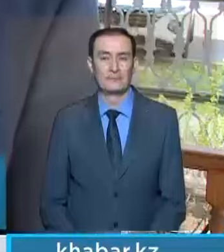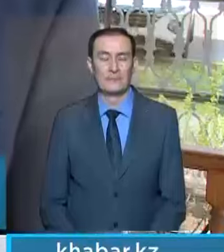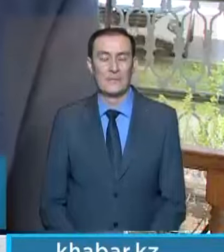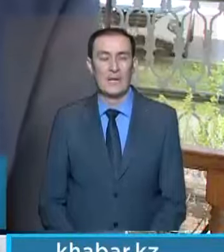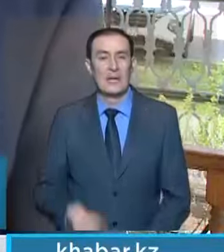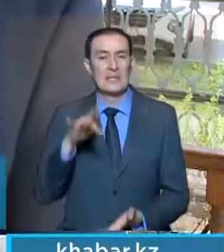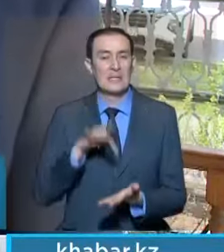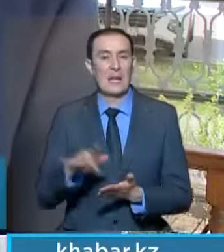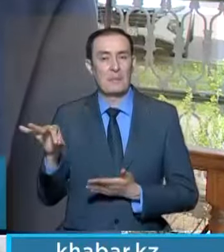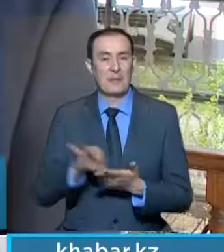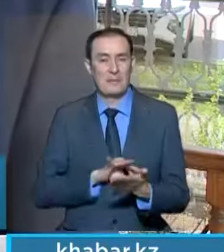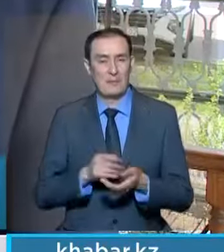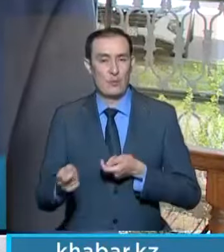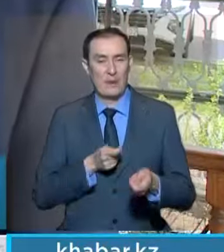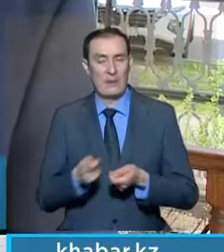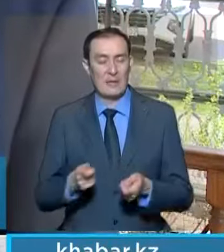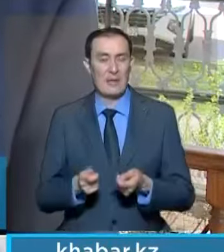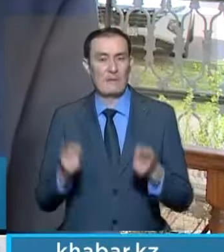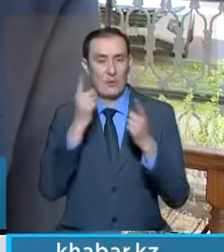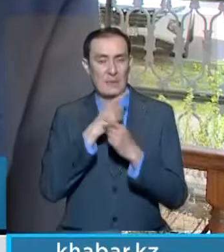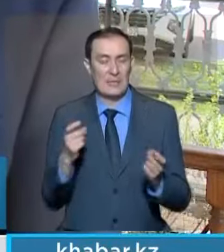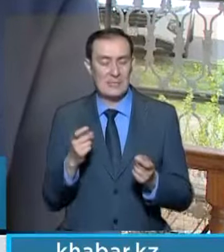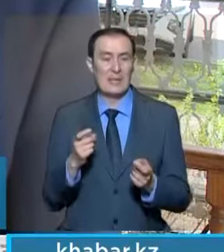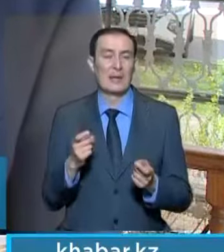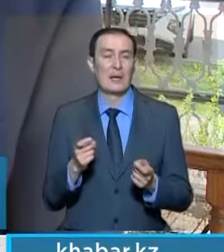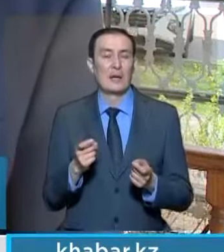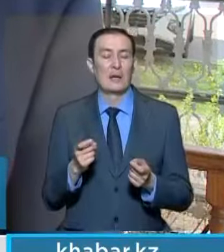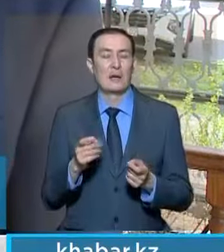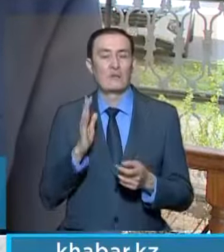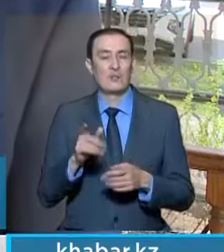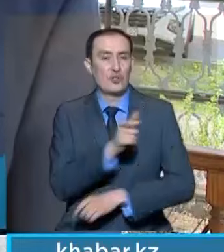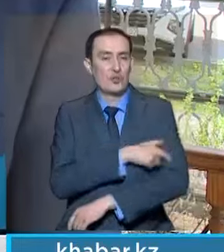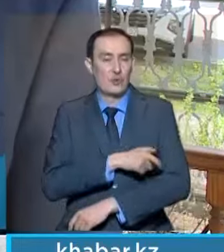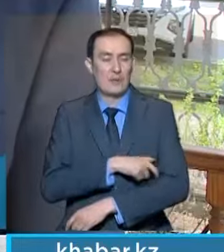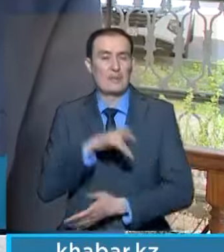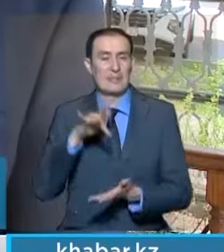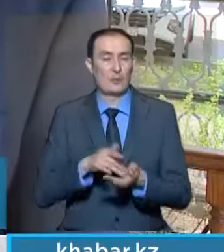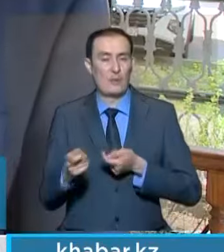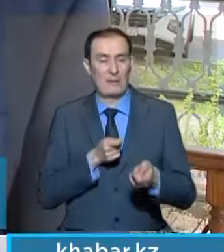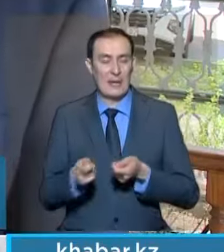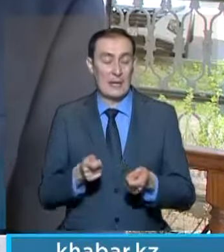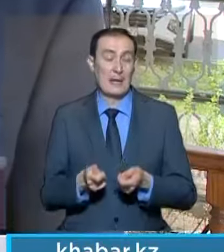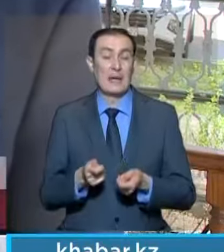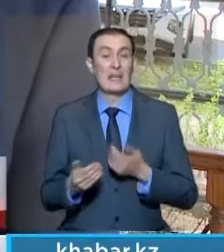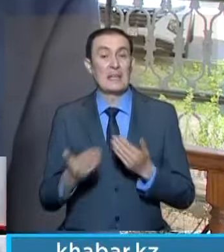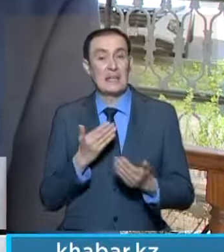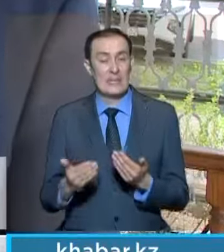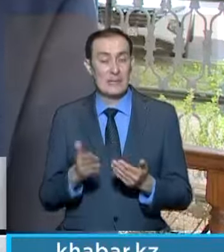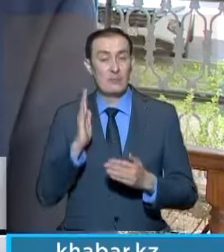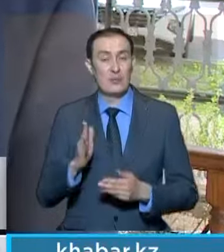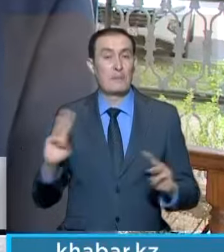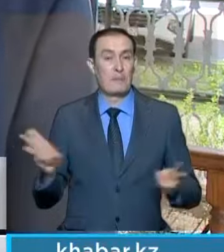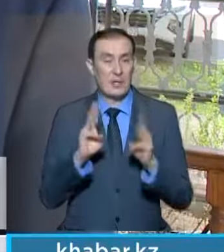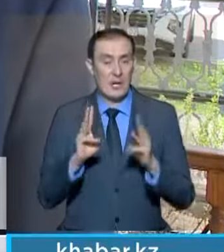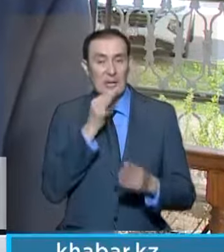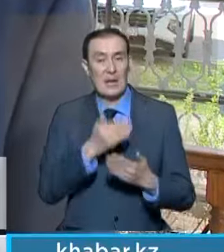Центр оперативного управления ДИТ. Вся информация, полученная системой, поступает дежурному в Центр оперативного управления. В случае, если произойдет пожар,